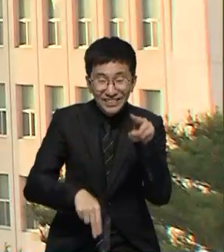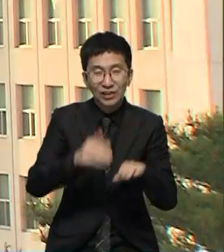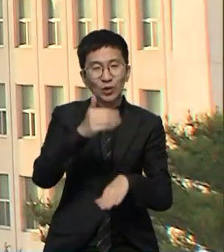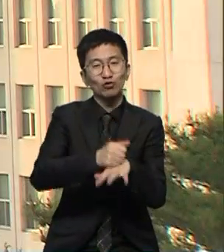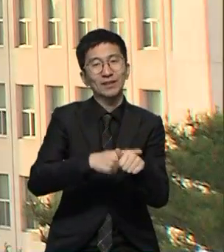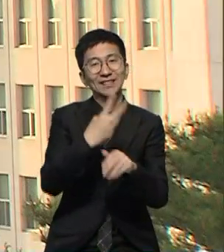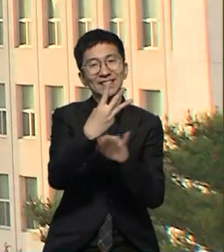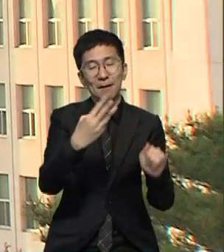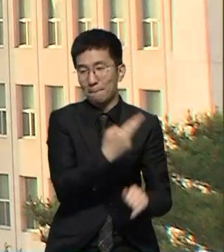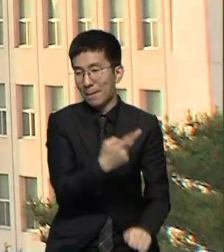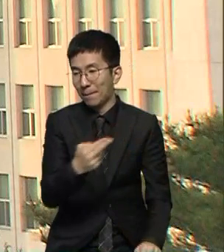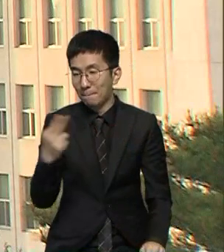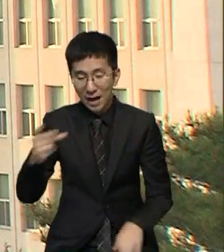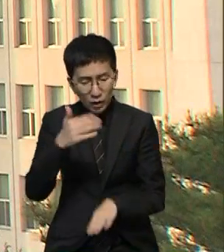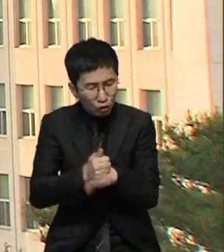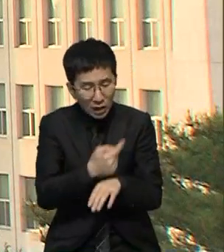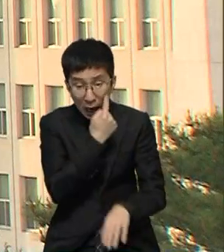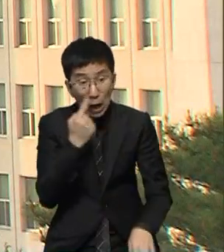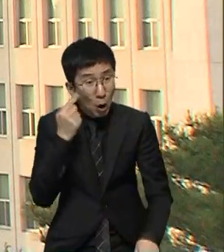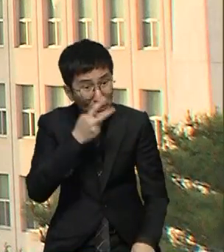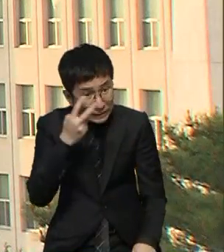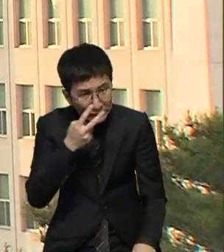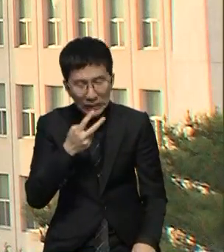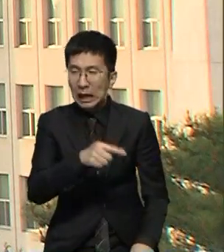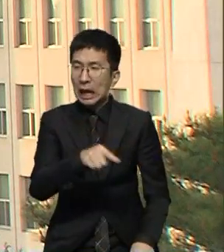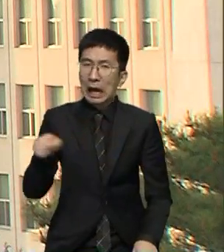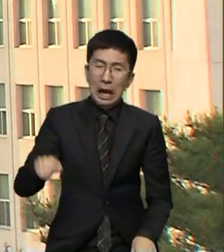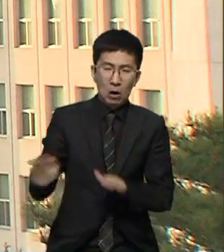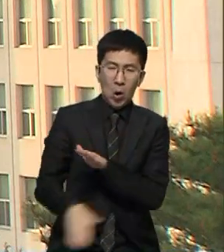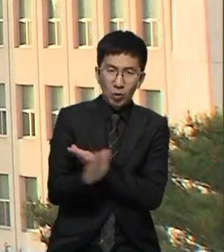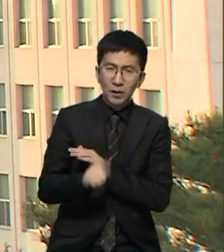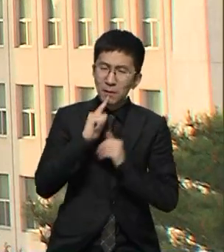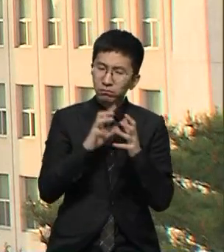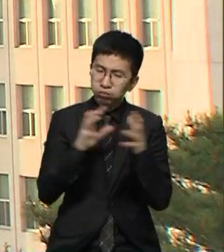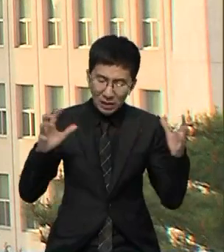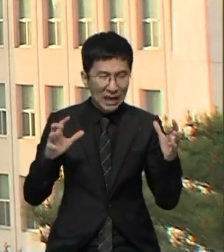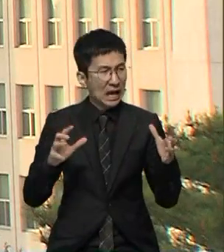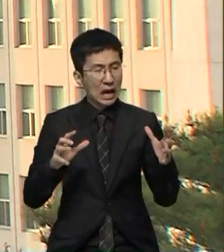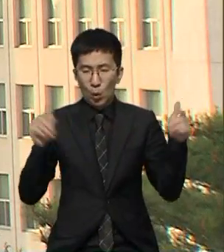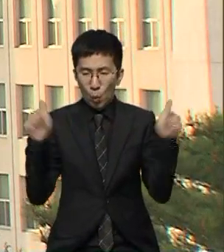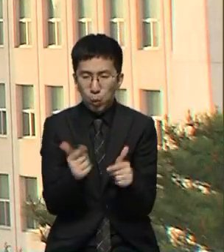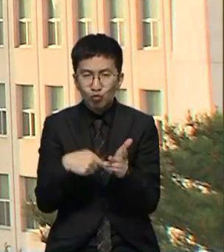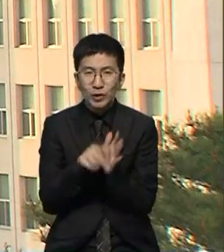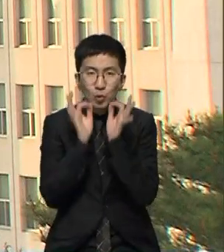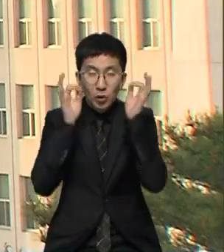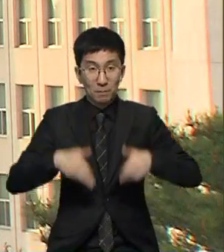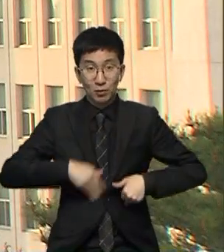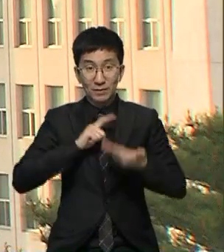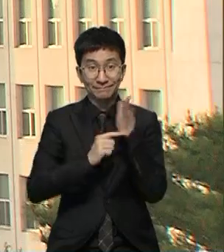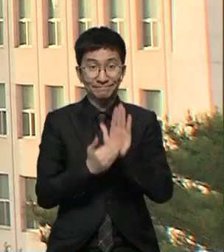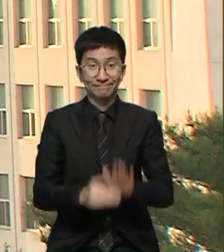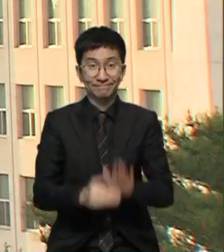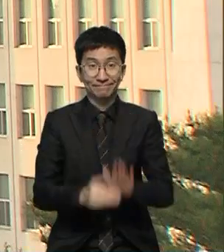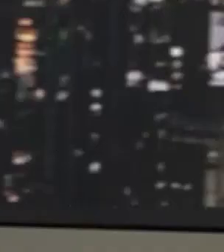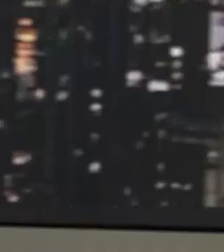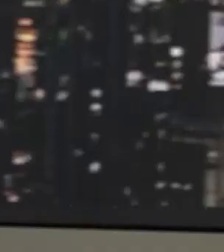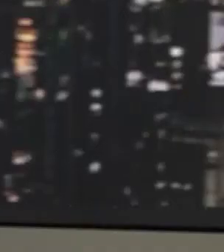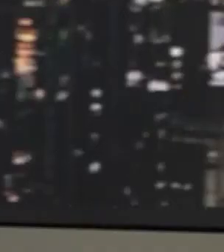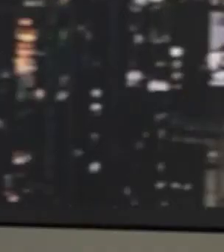후속인 선에서 부실 검증 논란을 불식시킬 한다는 부담도 커졌습니다 sbs 강청 아닙니다